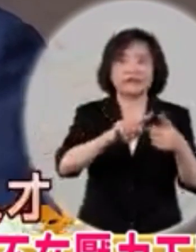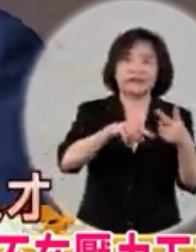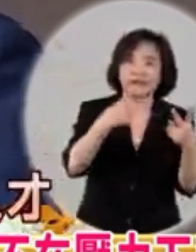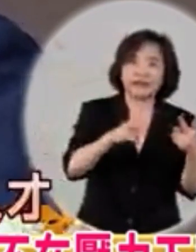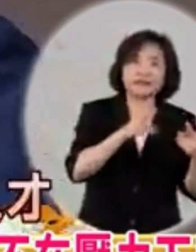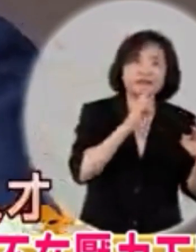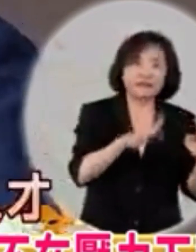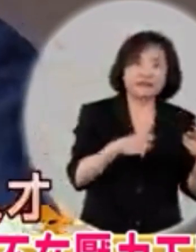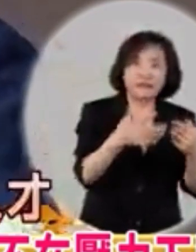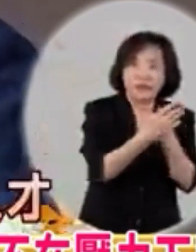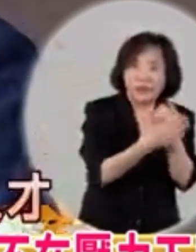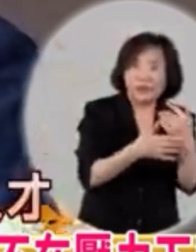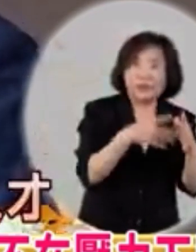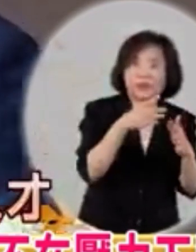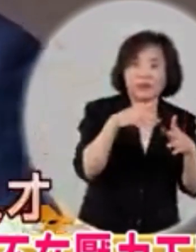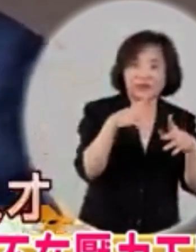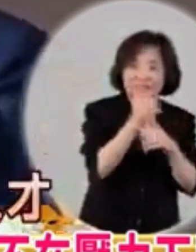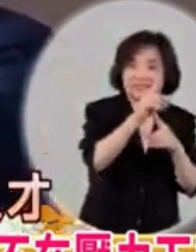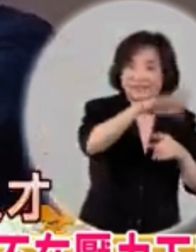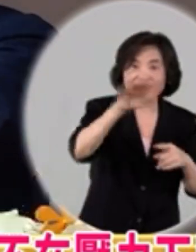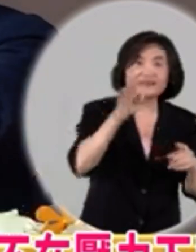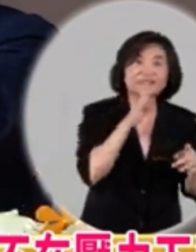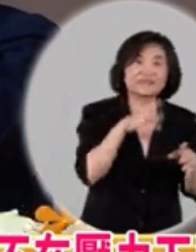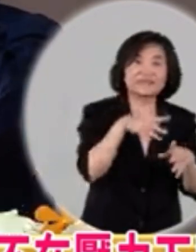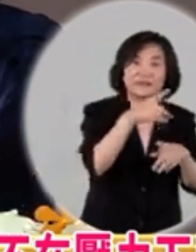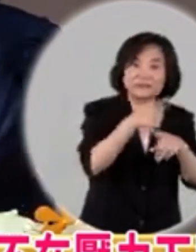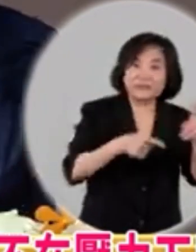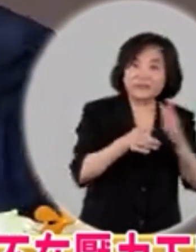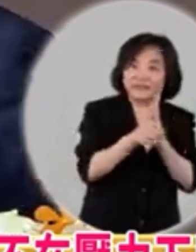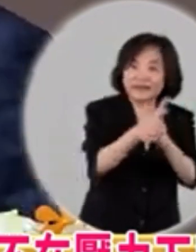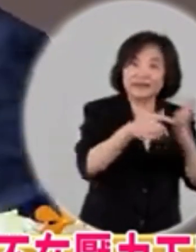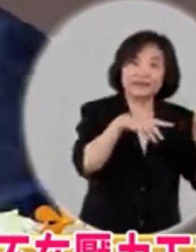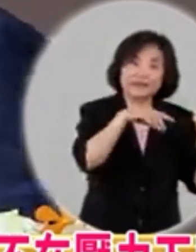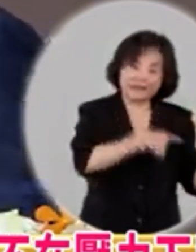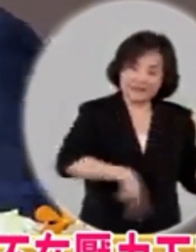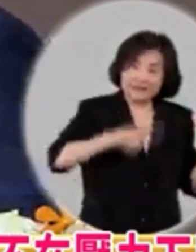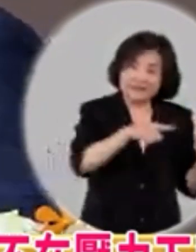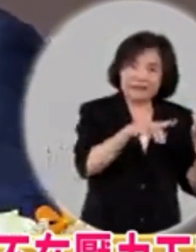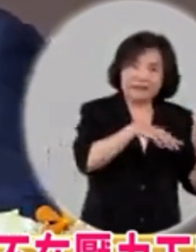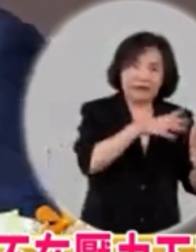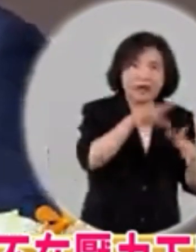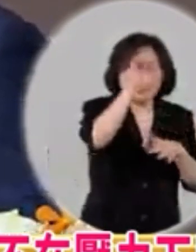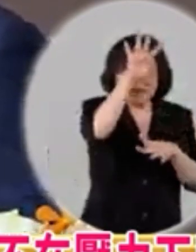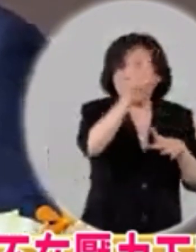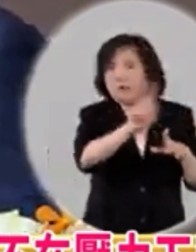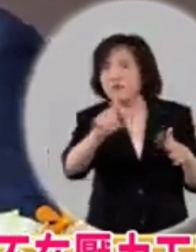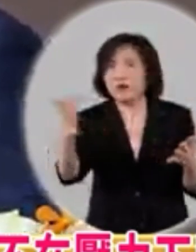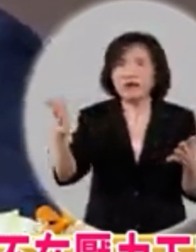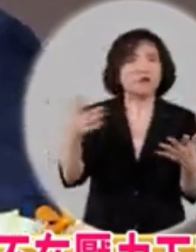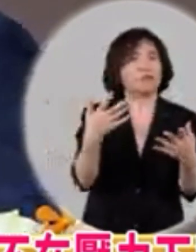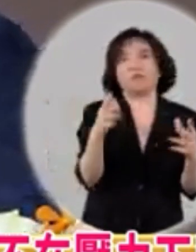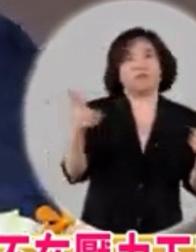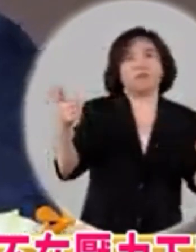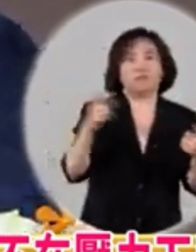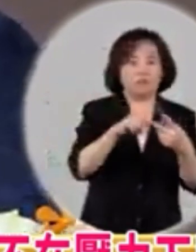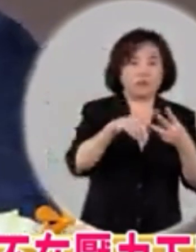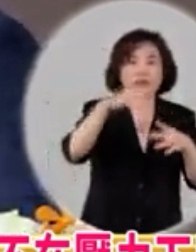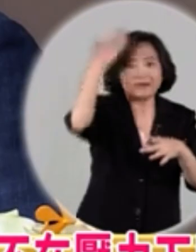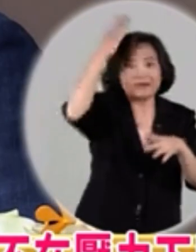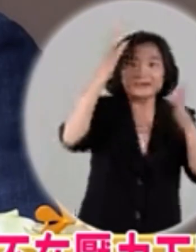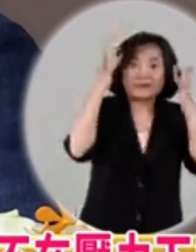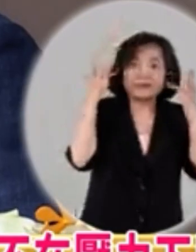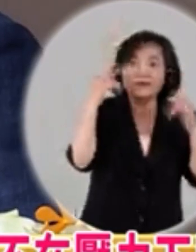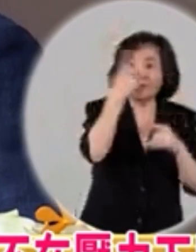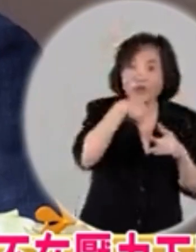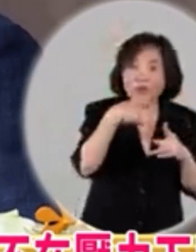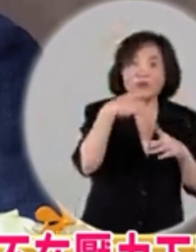国神山里的人才也不会分政党。郑南榕是外省人，瑞